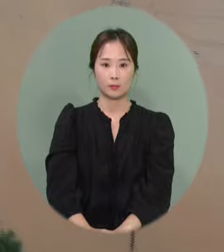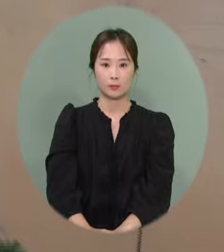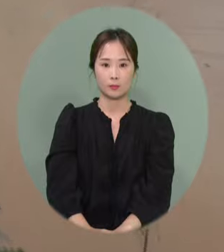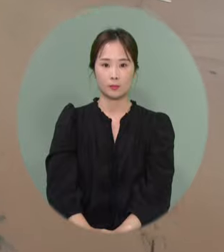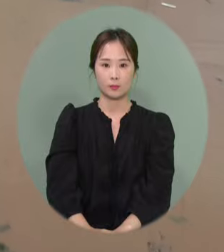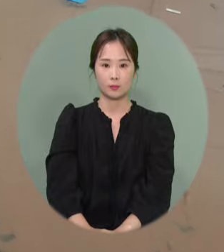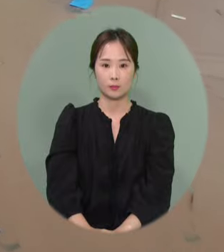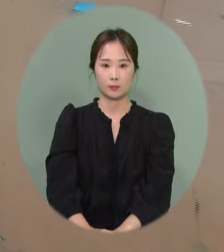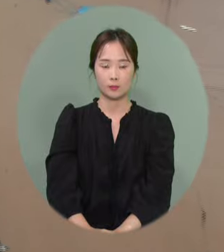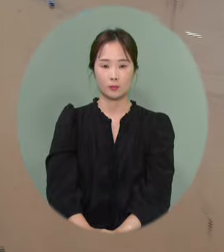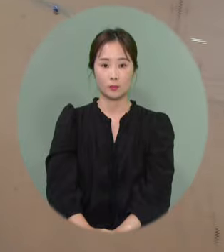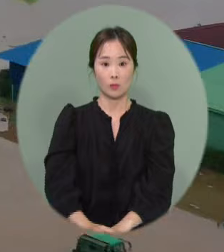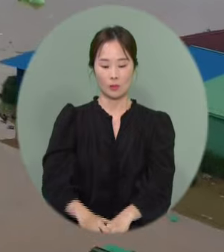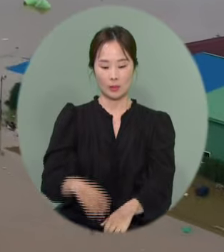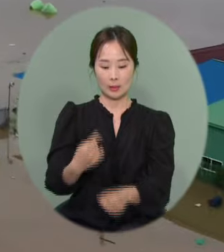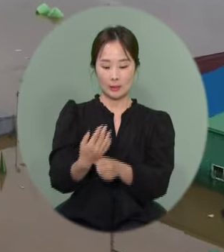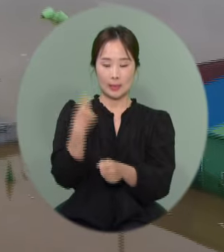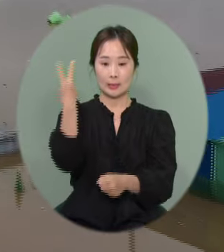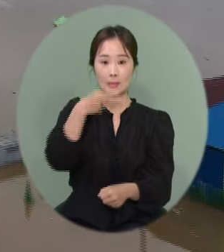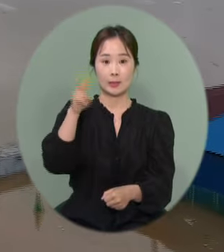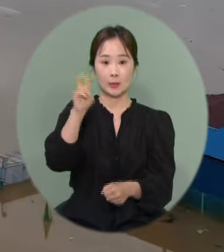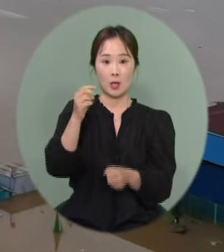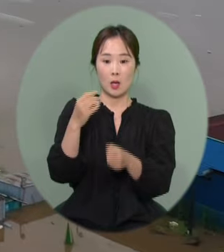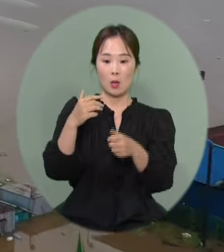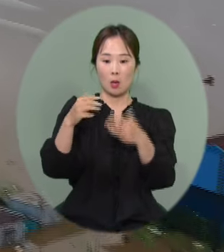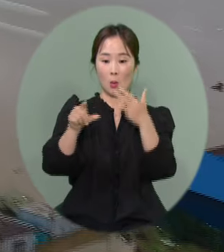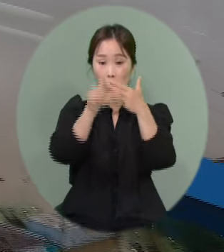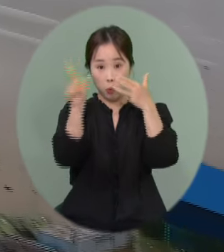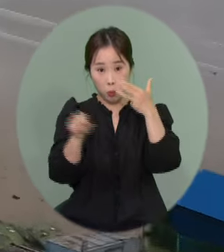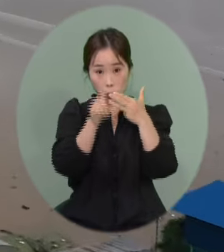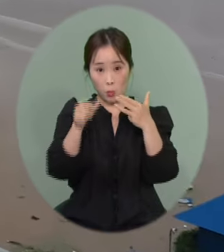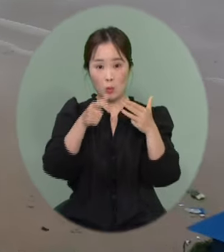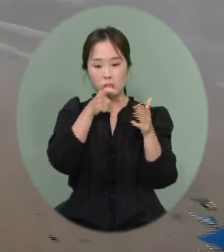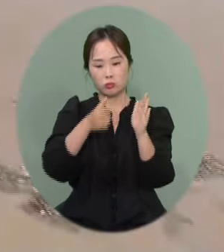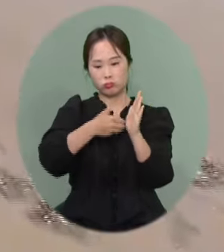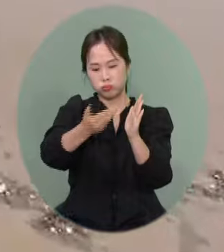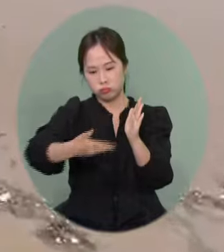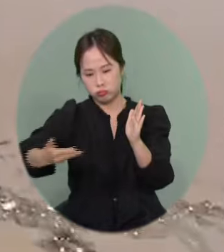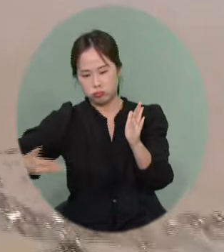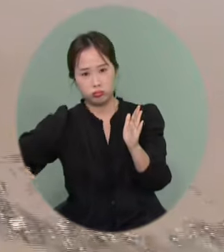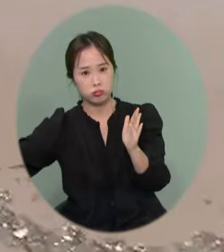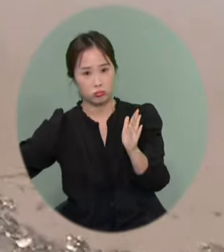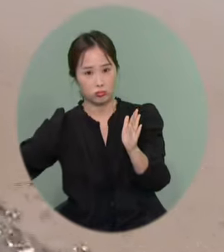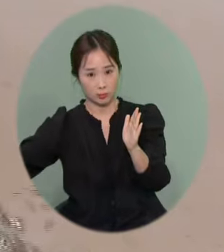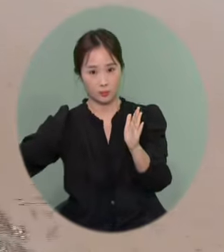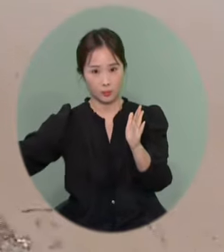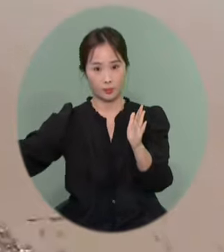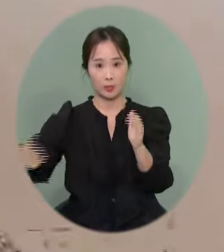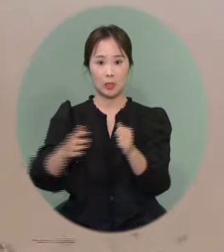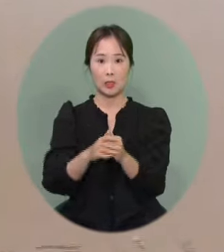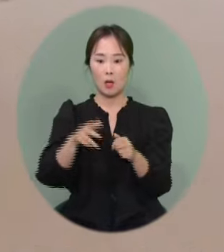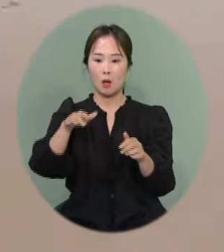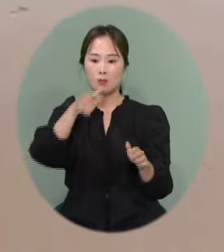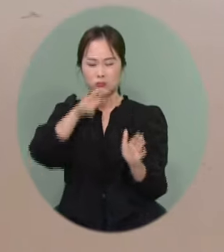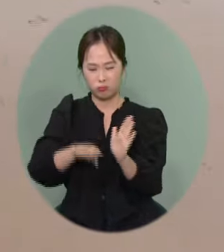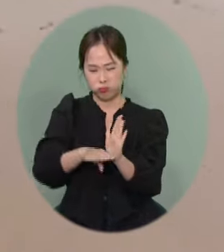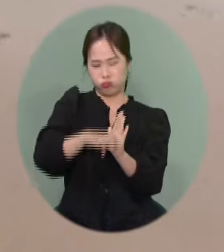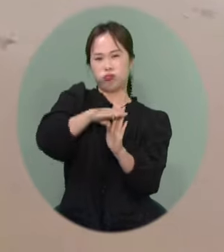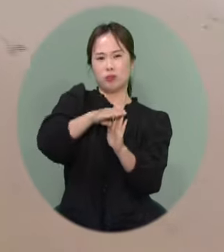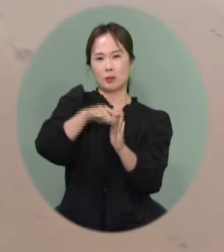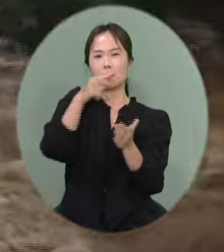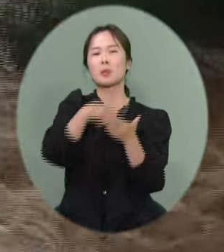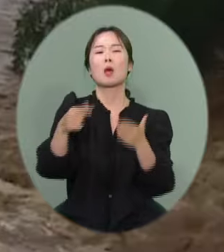지난 2020년 8월 집중호우로 섬진강 물이 구례 서시천 쪽으로 역류하면서 유례 없는 물난리가